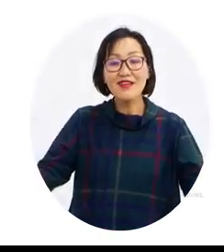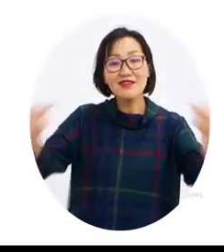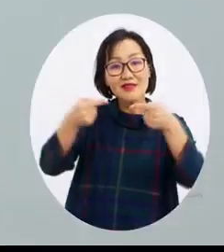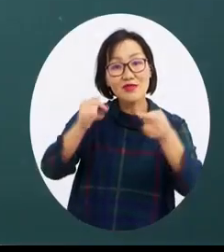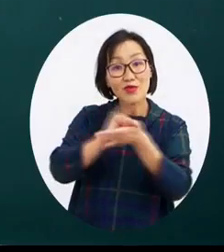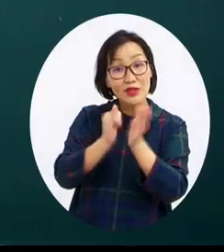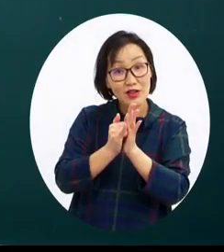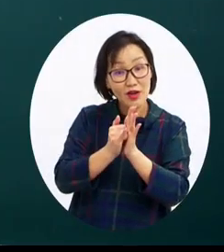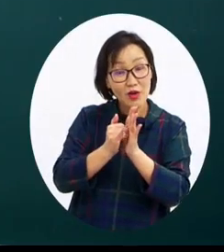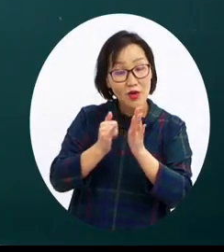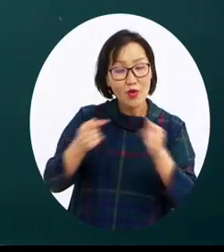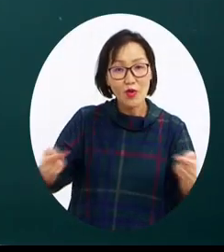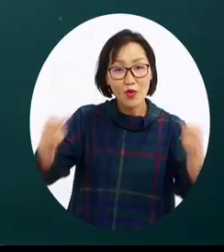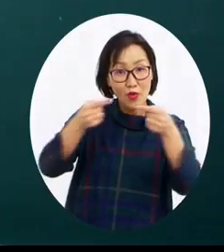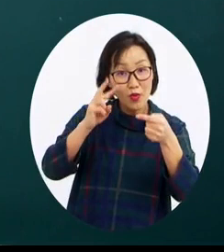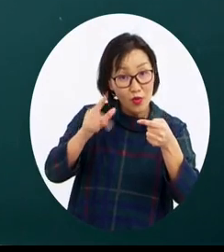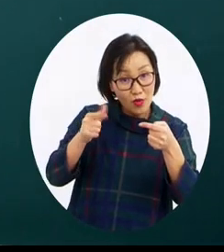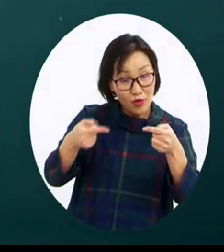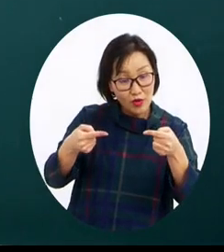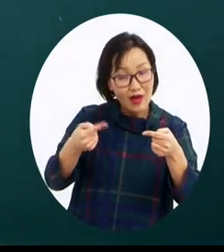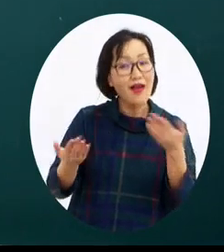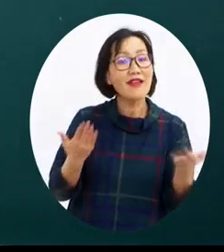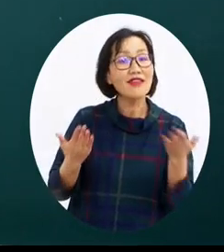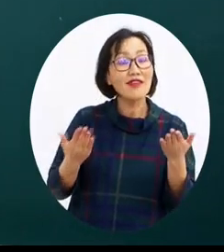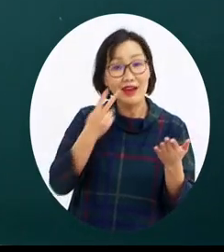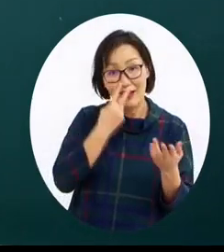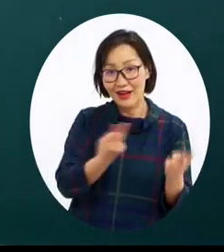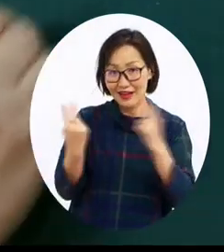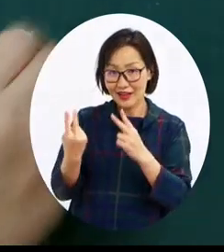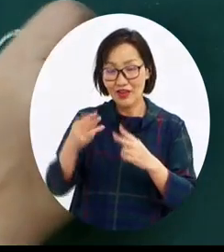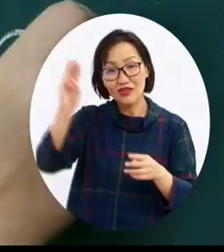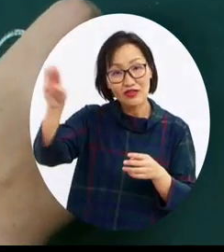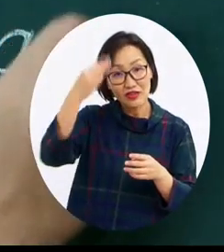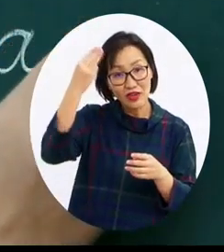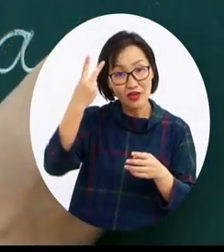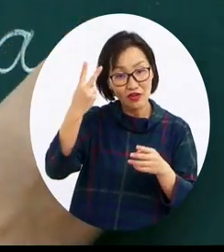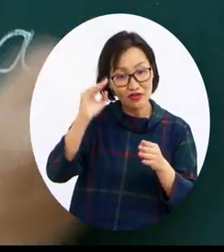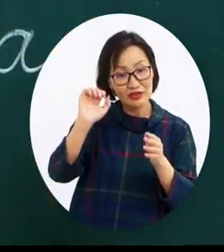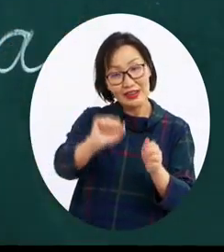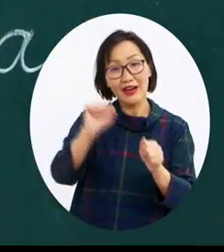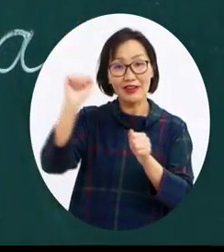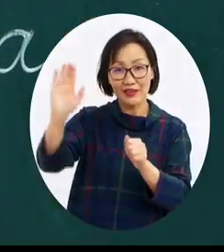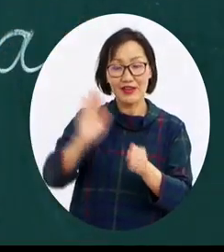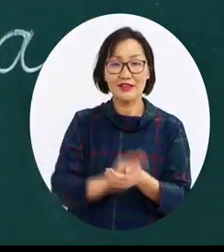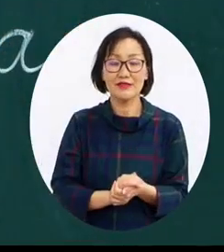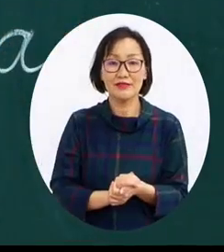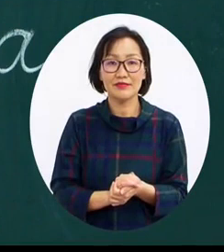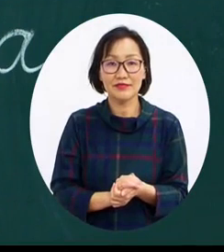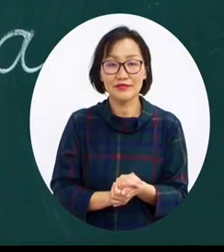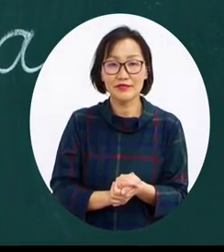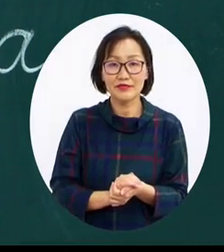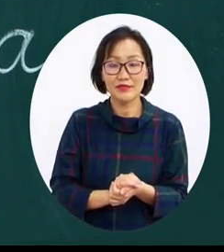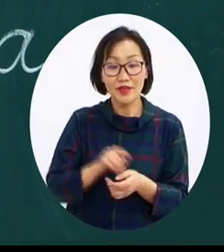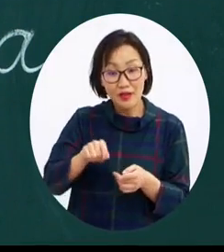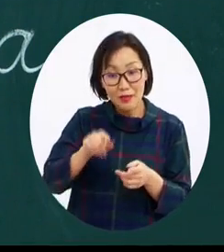нь эсрэг утгатай аль нь вэ? Тодорхой хоёр зүйл тавьж байгаа бичнэ. Мөн